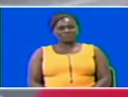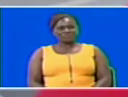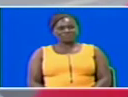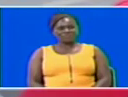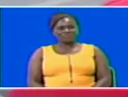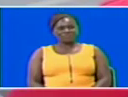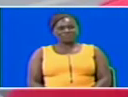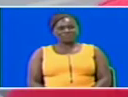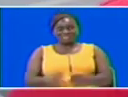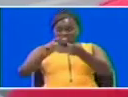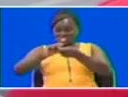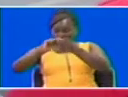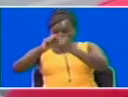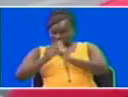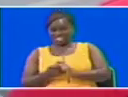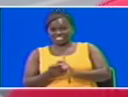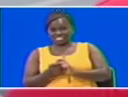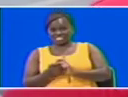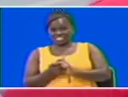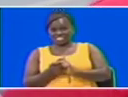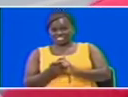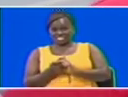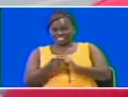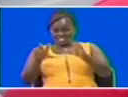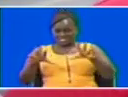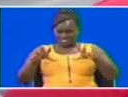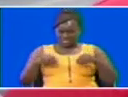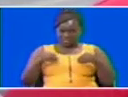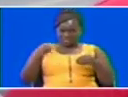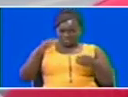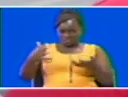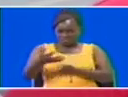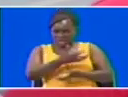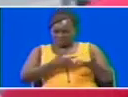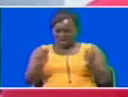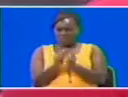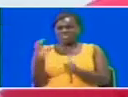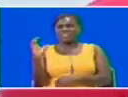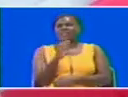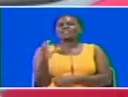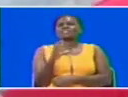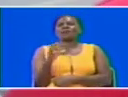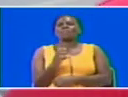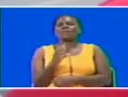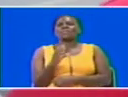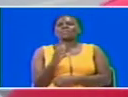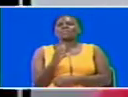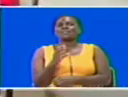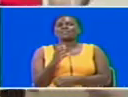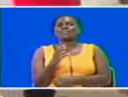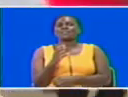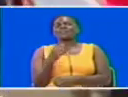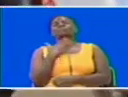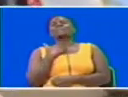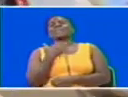Thin change that we anticipated, and we've interacted with the customers, and they have liked our